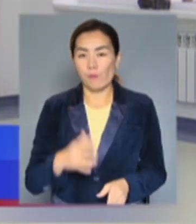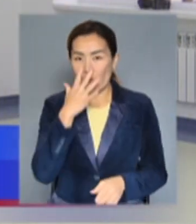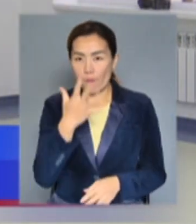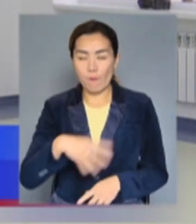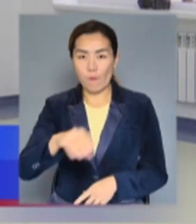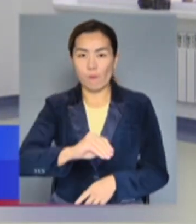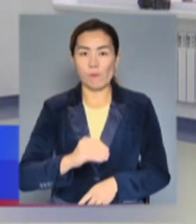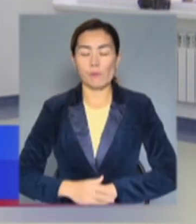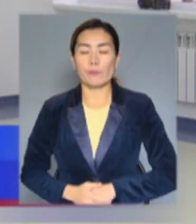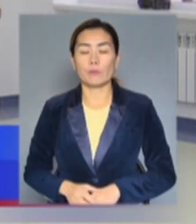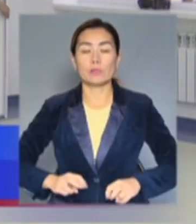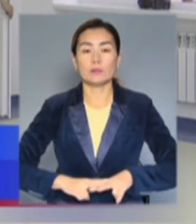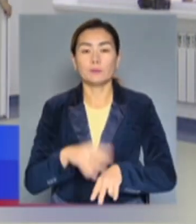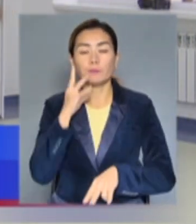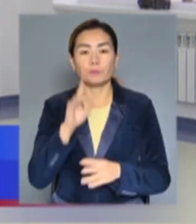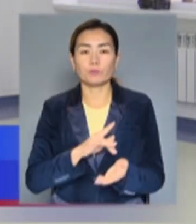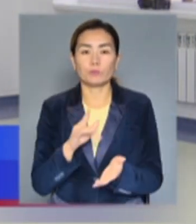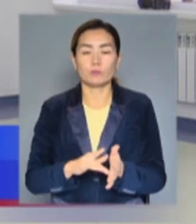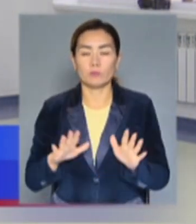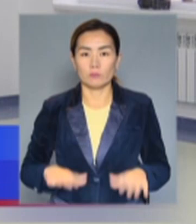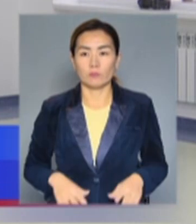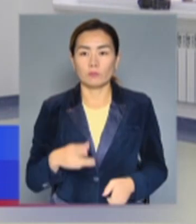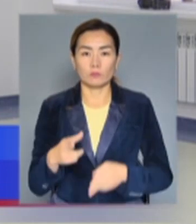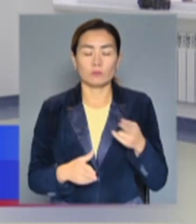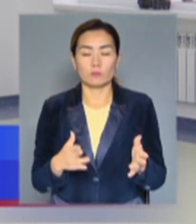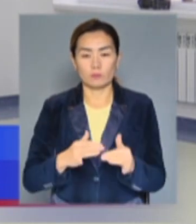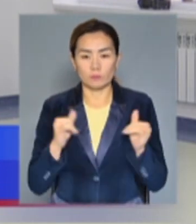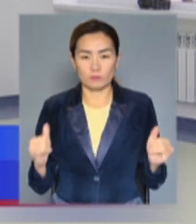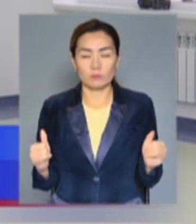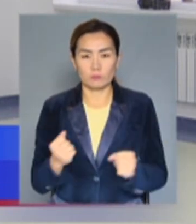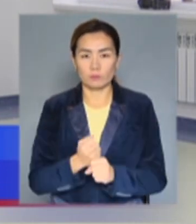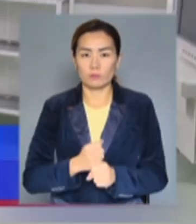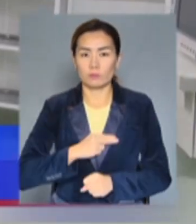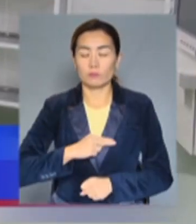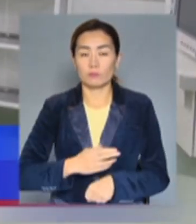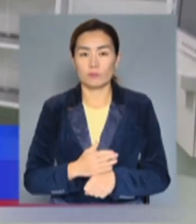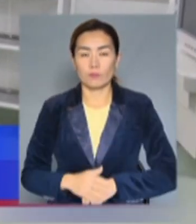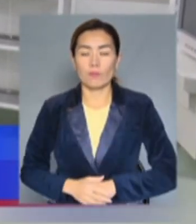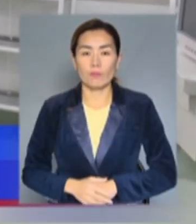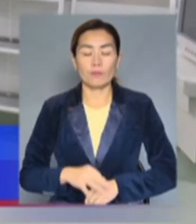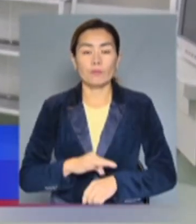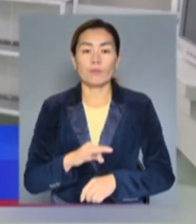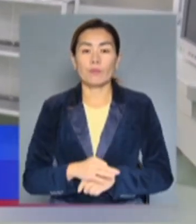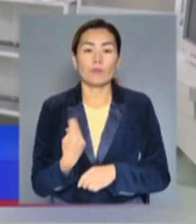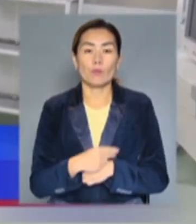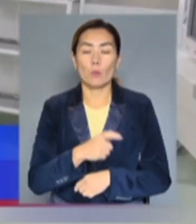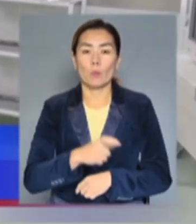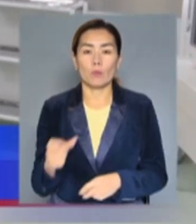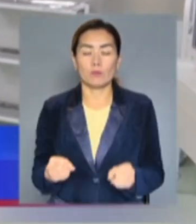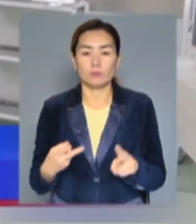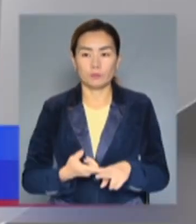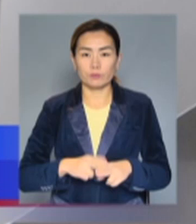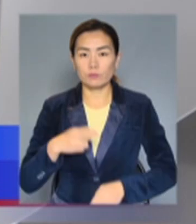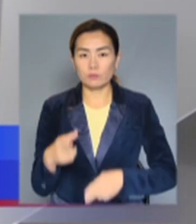шетелдерде, Астана, Алматы қалаларында отаны жетістіру жөнінде білімдерін жетілдірді. Сырқатына дауа іздеген науқастар үшін